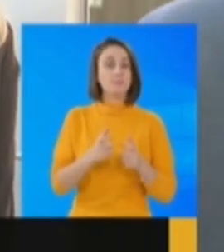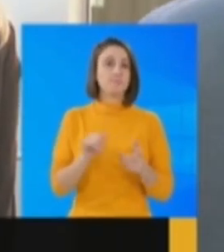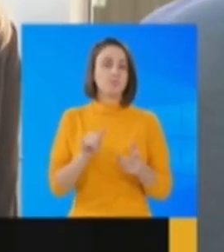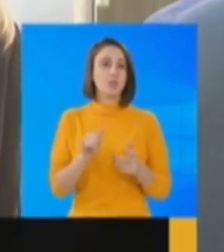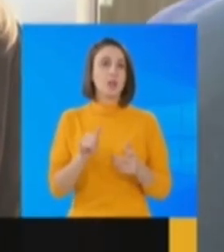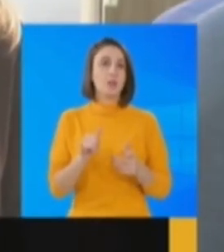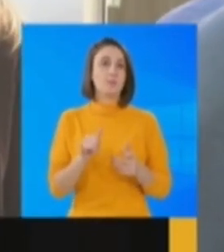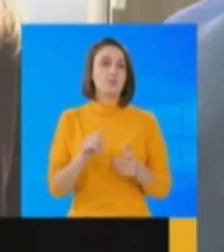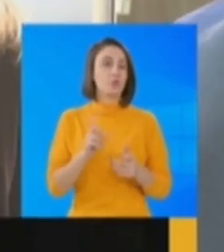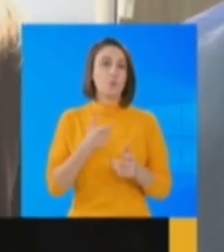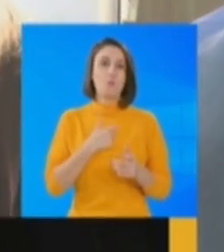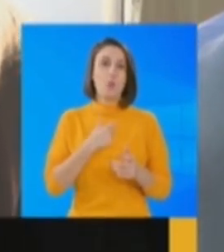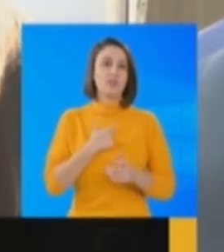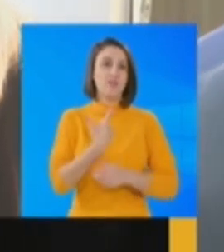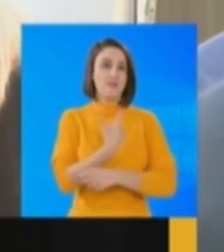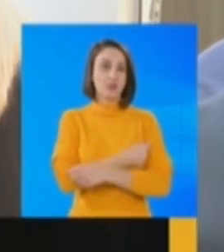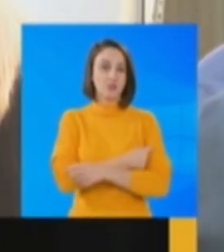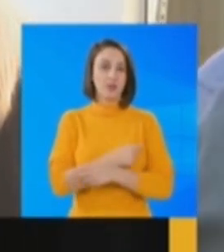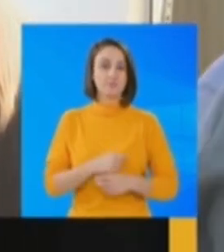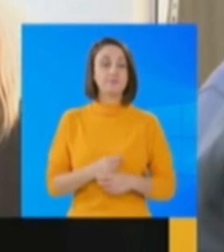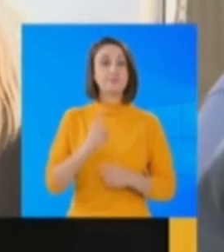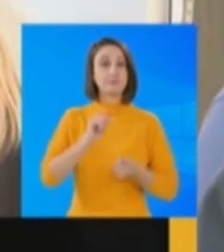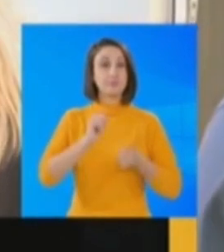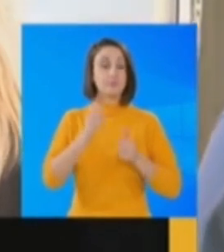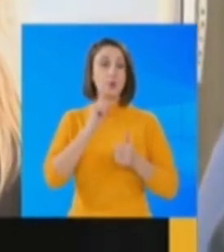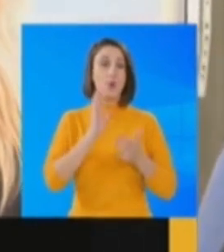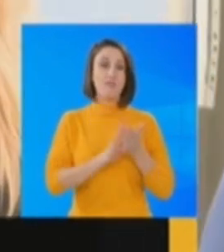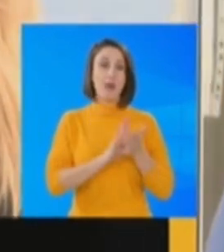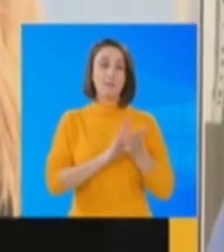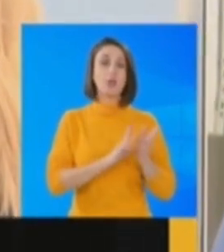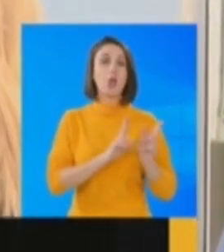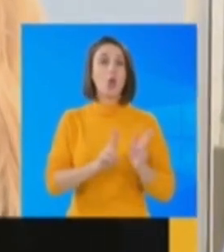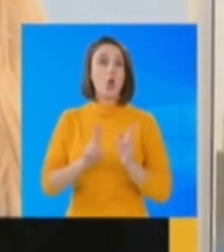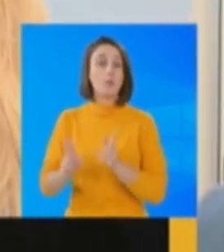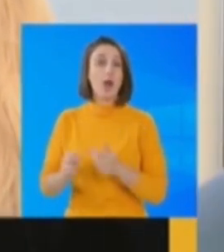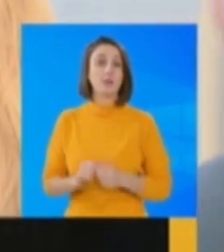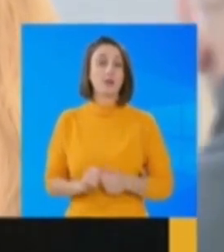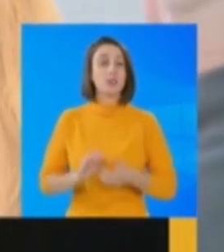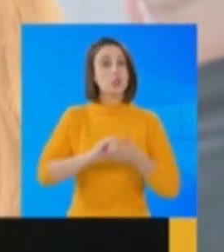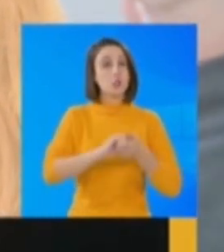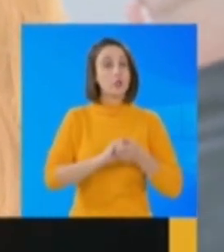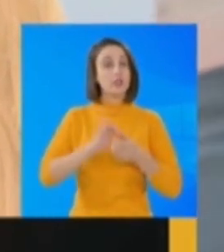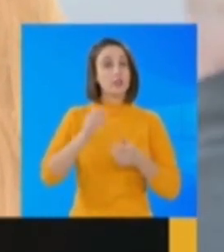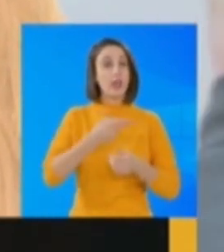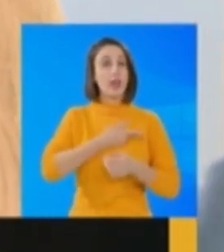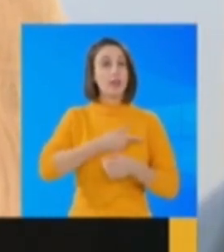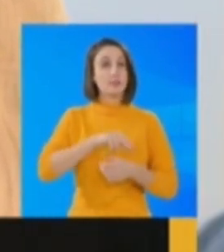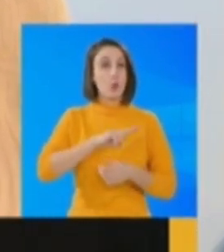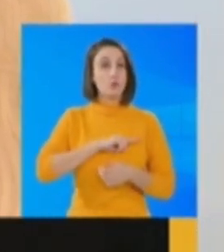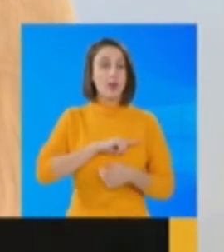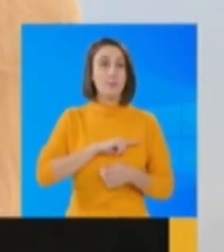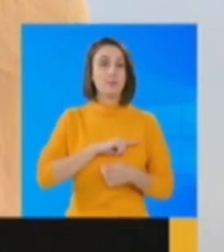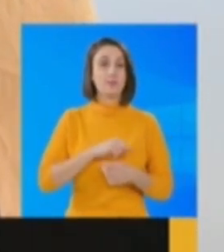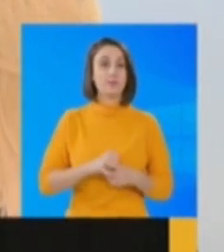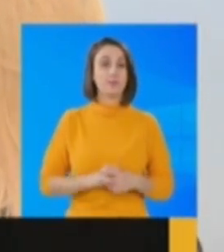grupurilor defavorizate. Acest maraton al vaccinării este un gest de normalitate, solidaritate și mai ales de